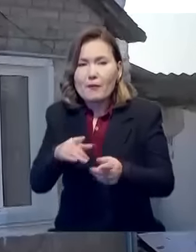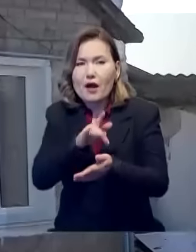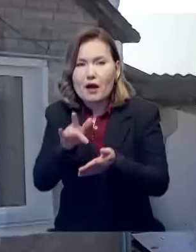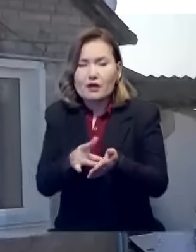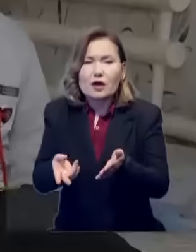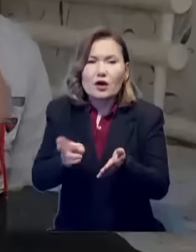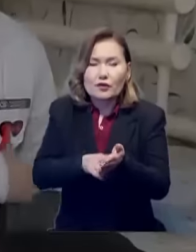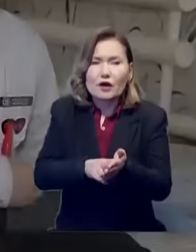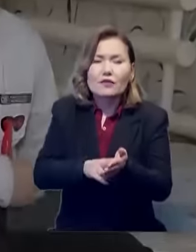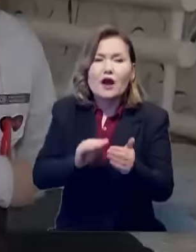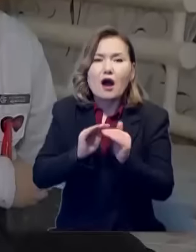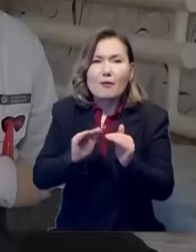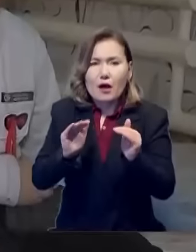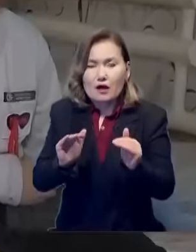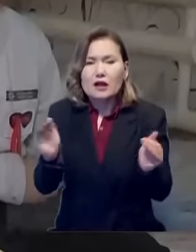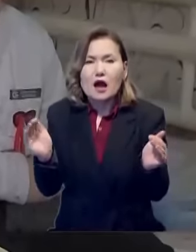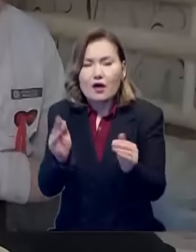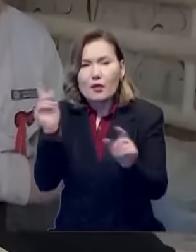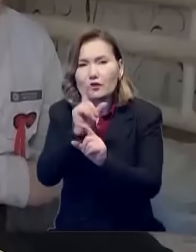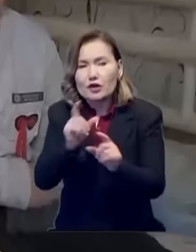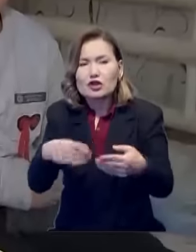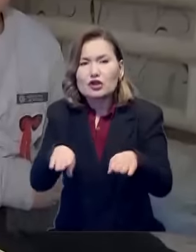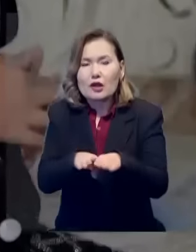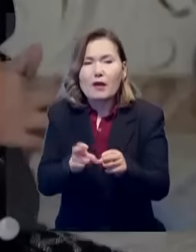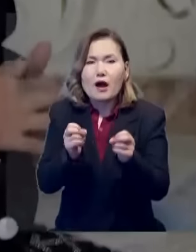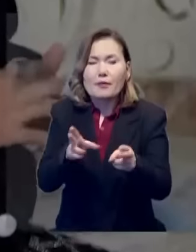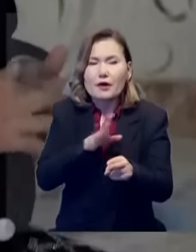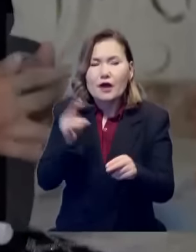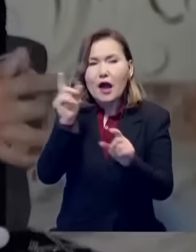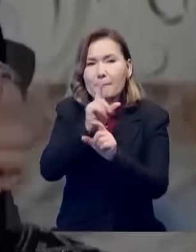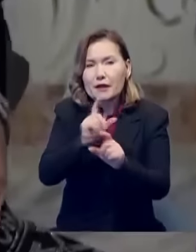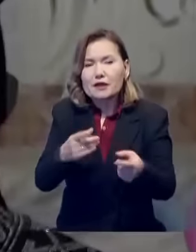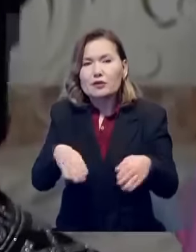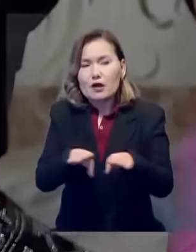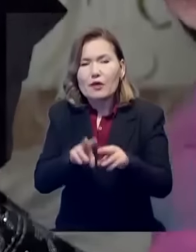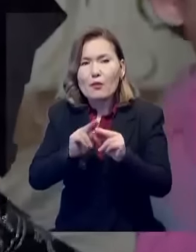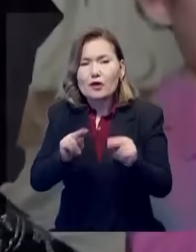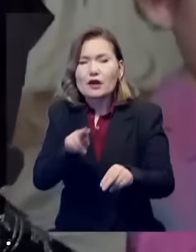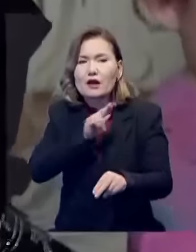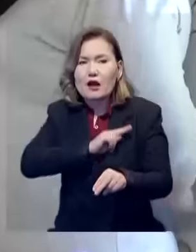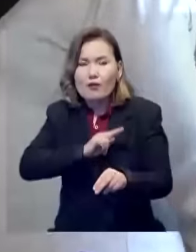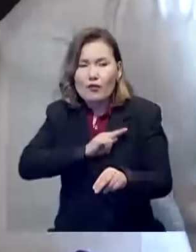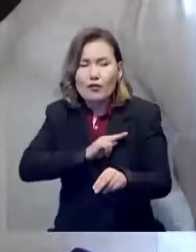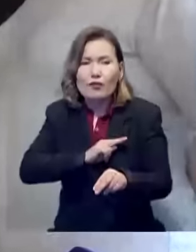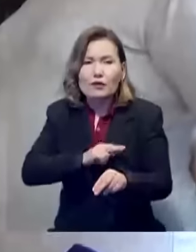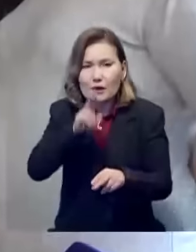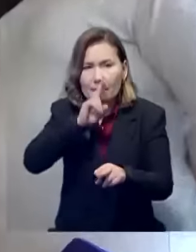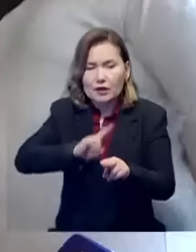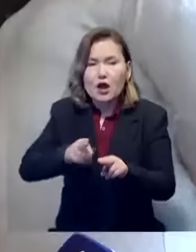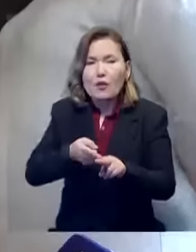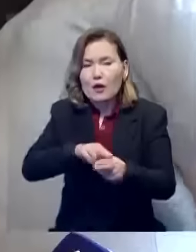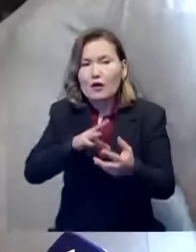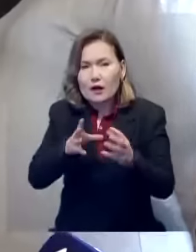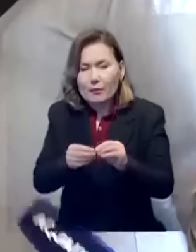шығар, оқушы саны азайып, 9 жылдық мектепке жабылу қаупі төнген. Мектеп жабылса мұғалімдер жұмыссыз қалады. Бала оқыту үшін ата-аналар да қоныс аударады.